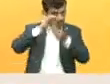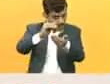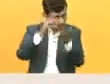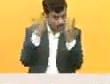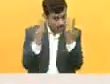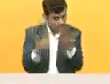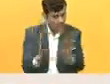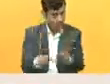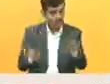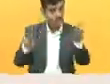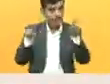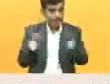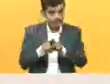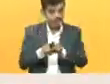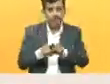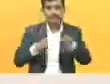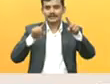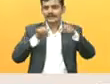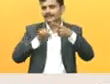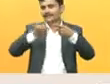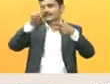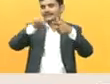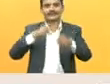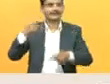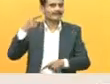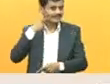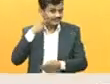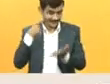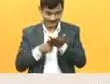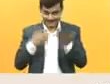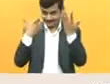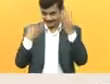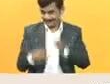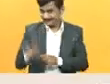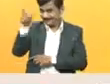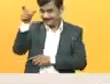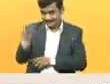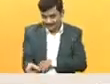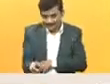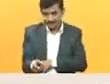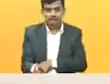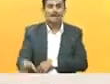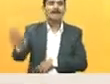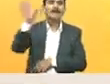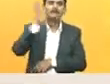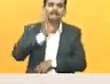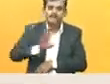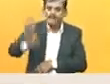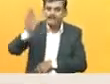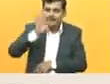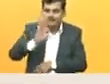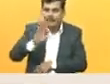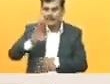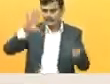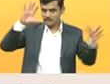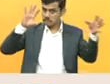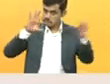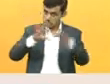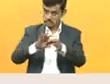है। केजी मोहम्मद रिटायरमेंट के बाद वहां के म्यूजियम के साथ जुड़कर भी काम कर रहे